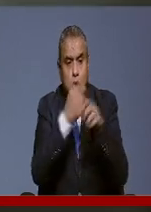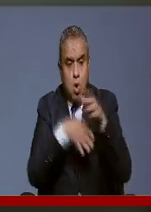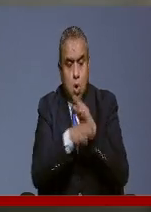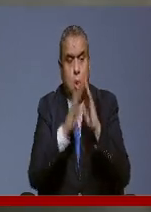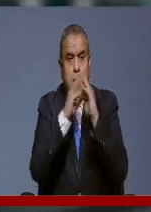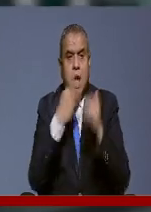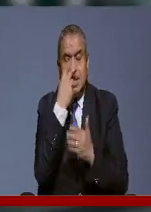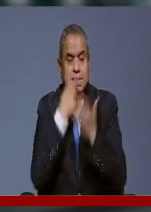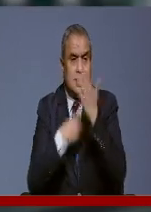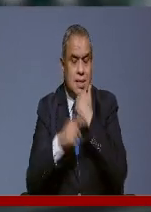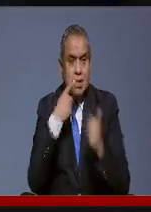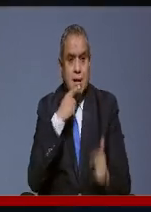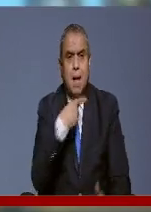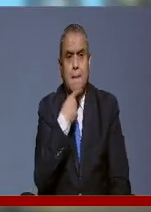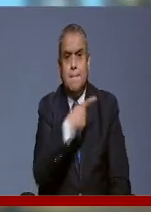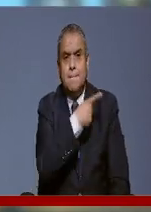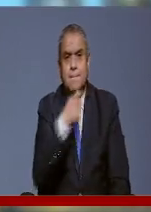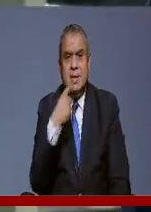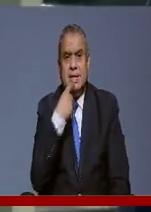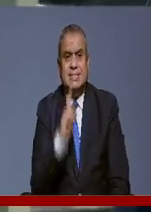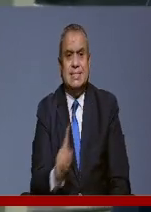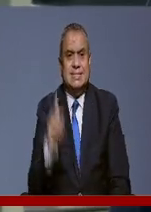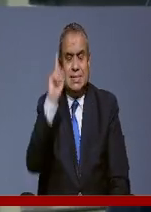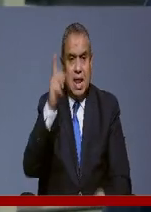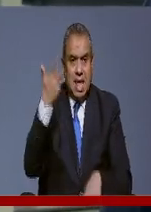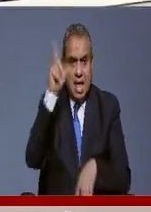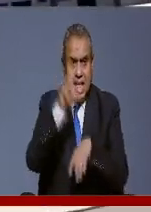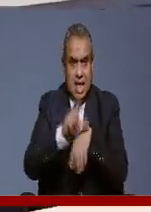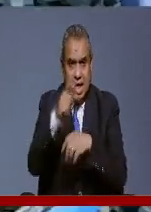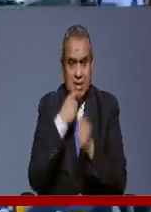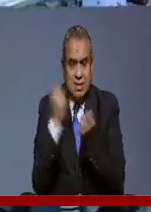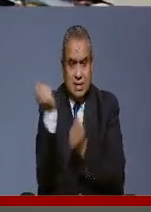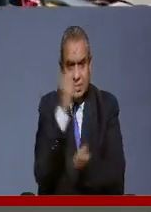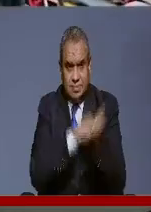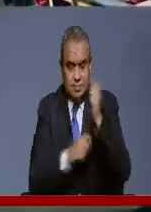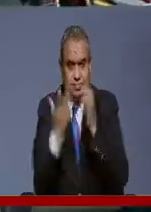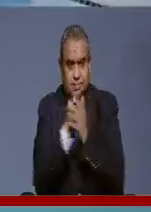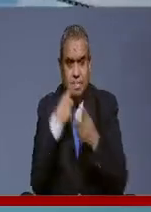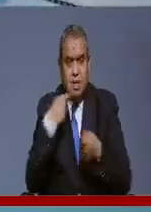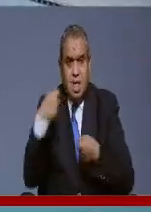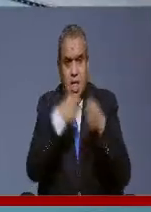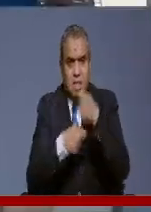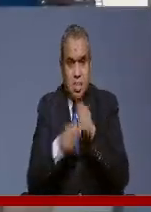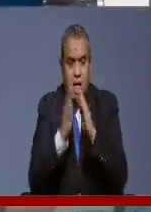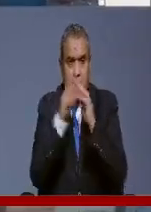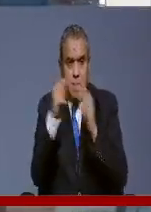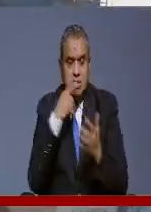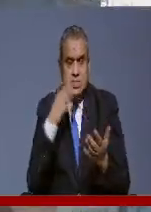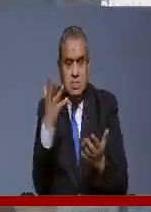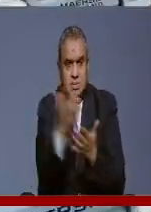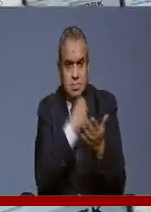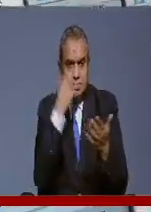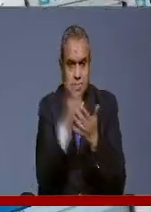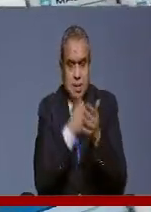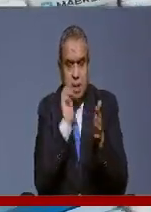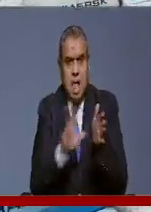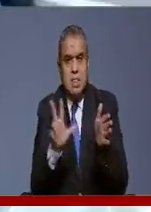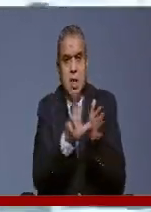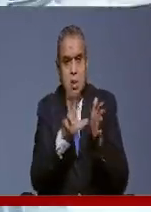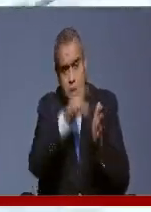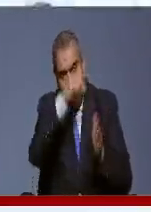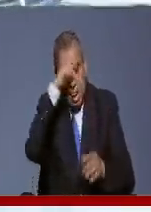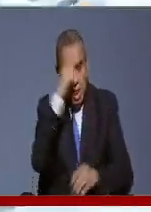سنه اتحاد الصناعات المصريه كان بيساند ويدعم الاقتصاد المصري بيحفز الصناعه ويدعم الصادرات